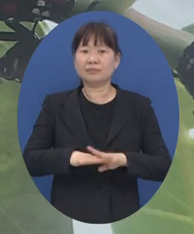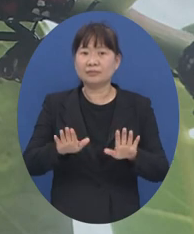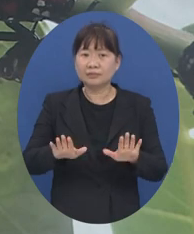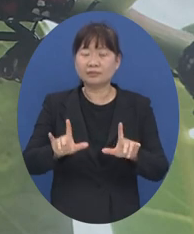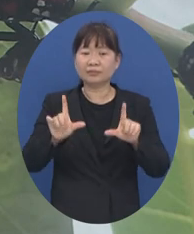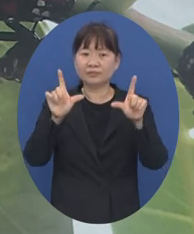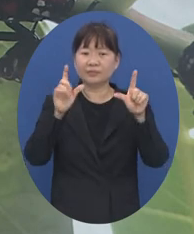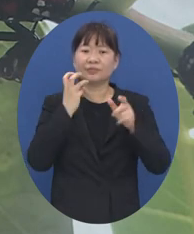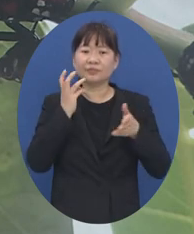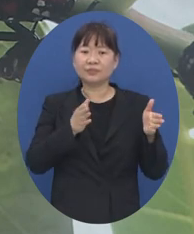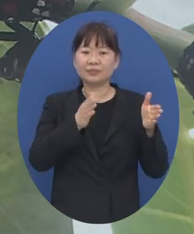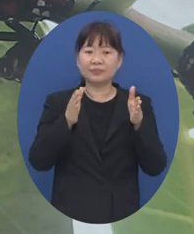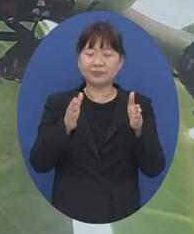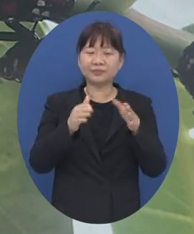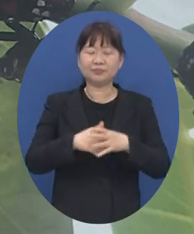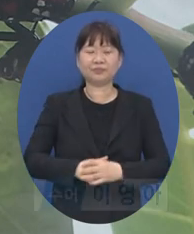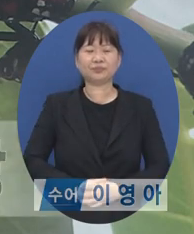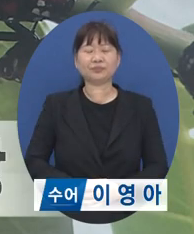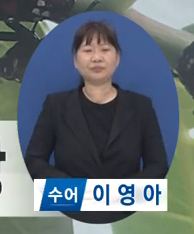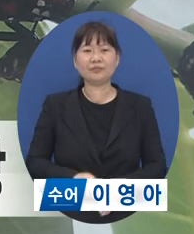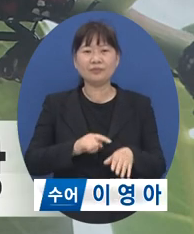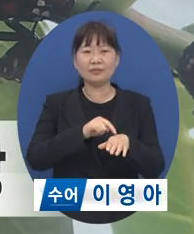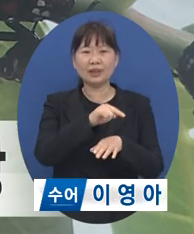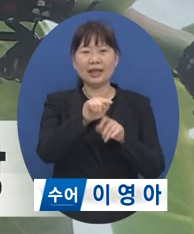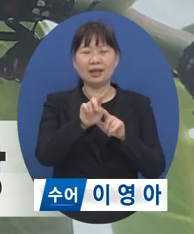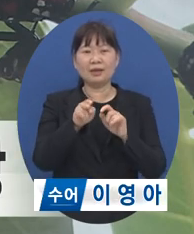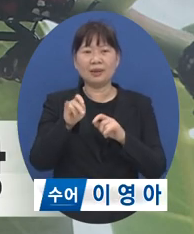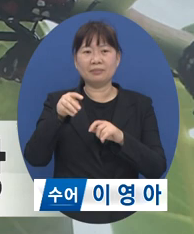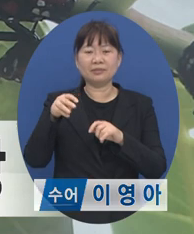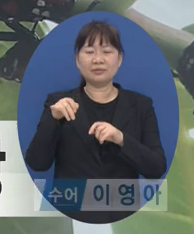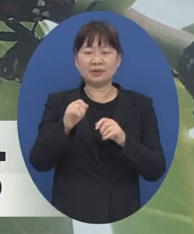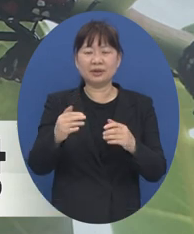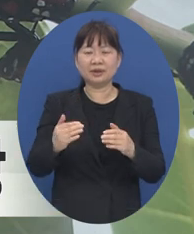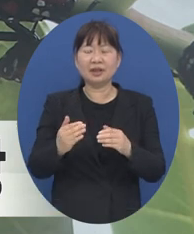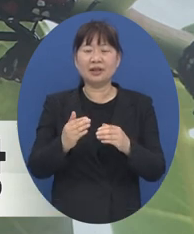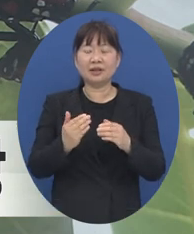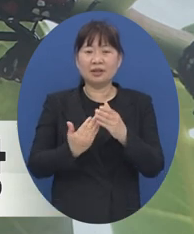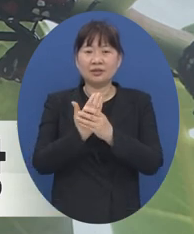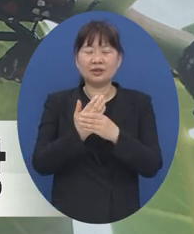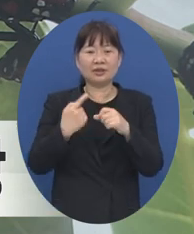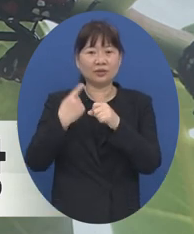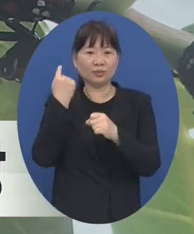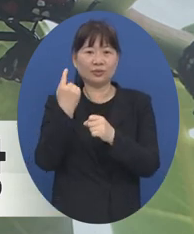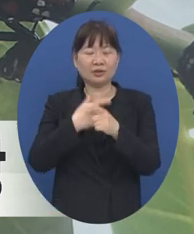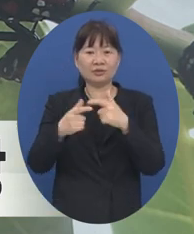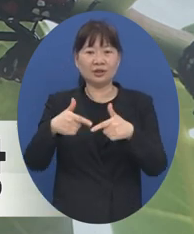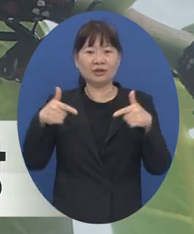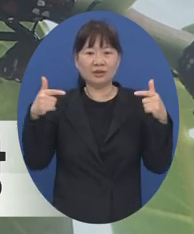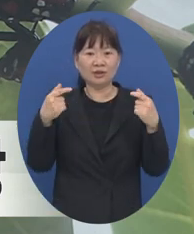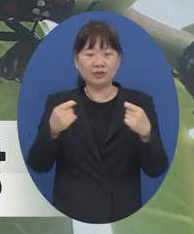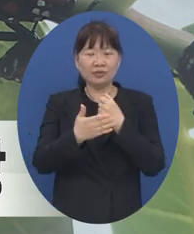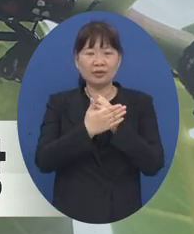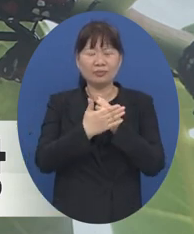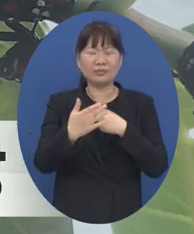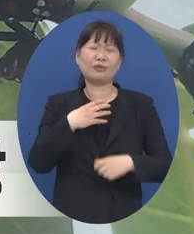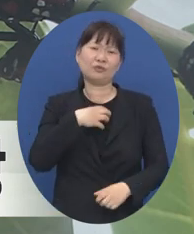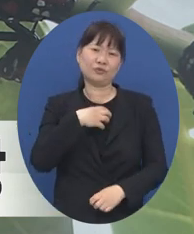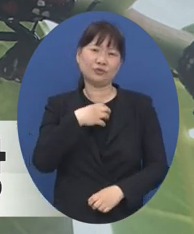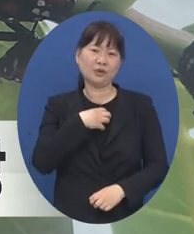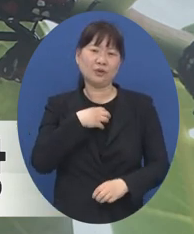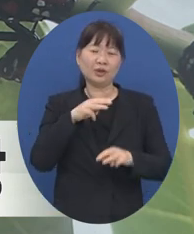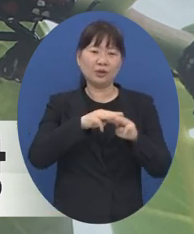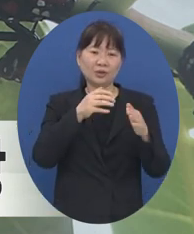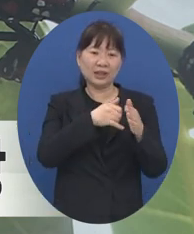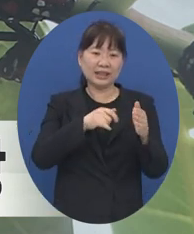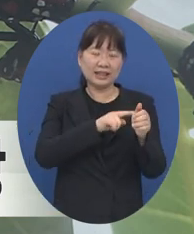올해 경기 지역 외래 매미 충류 발생량이 작년보다 증가할 것으로 보입니다. 발생 지역 확산이 우려되고 있어 농가에선